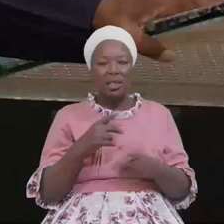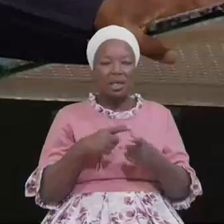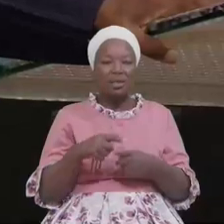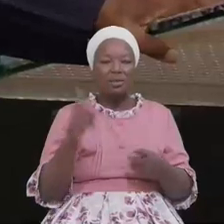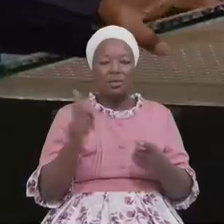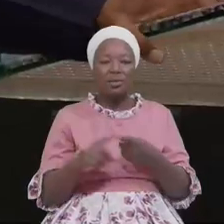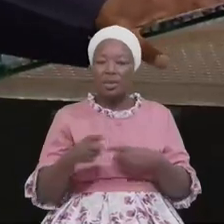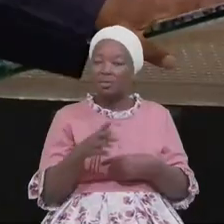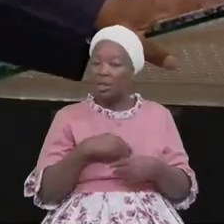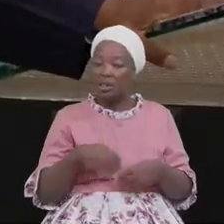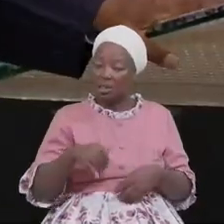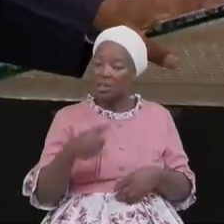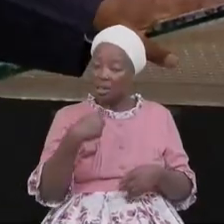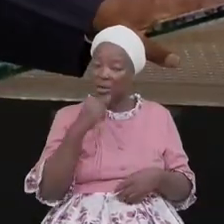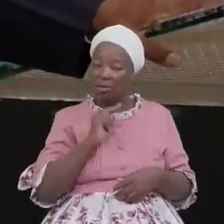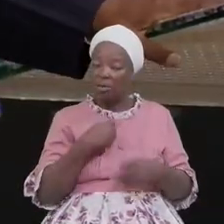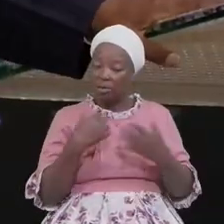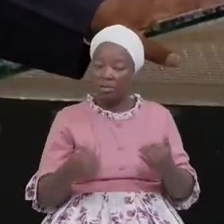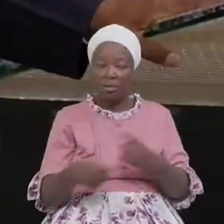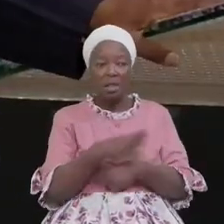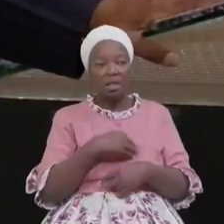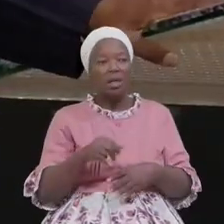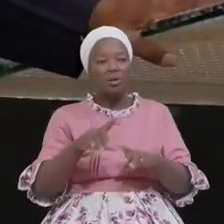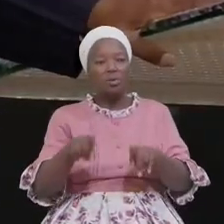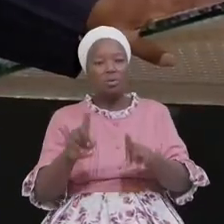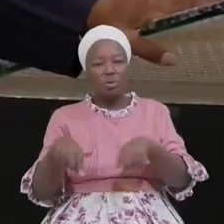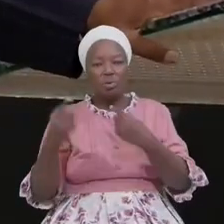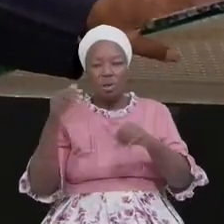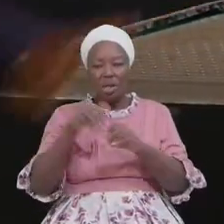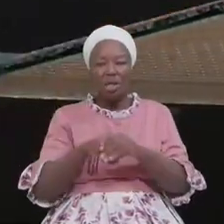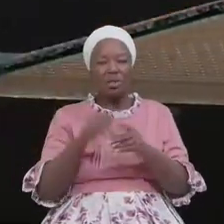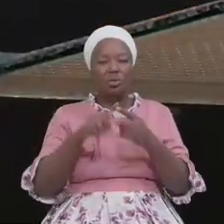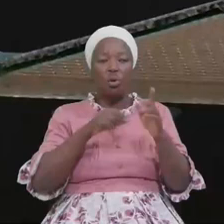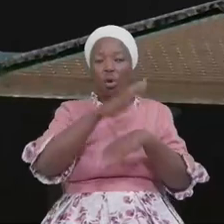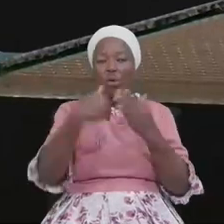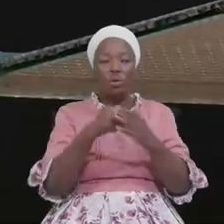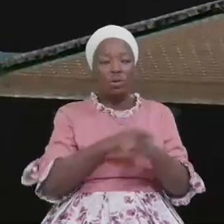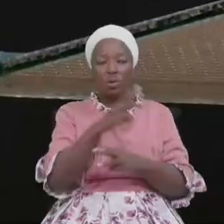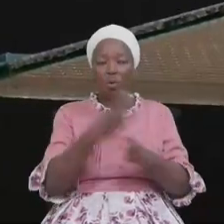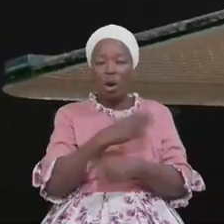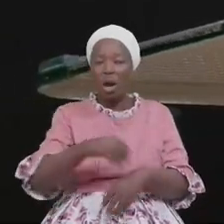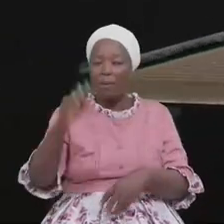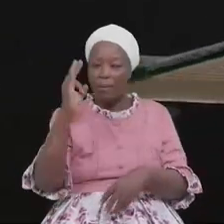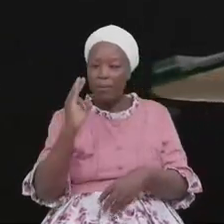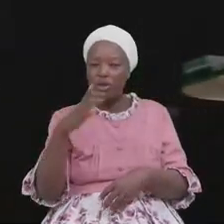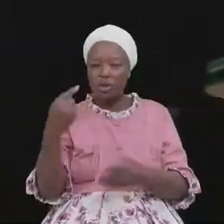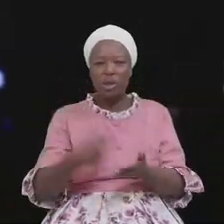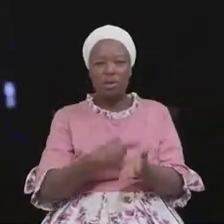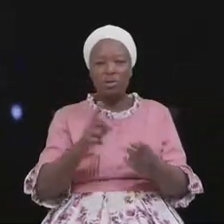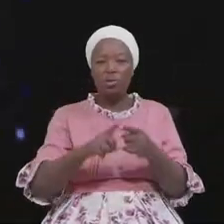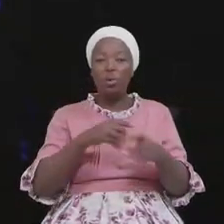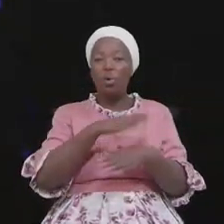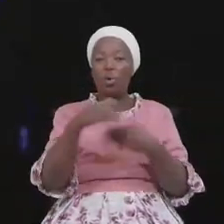dit également, il dit, allez partout dans le monde, Marc 16, 15, et prêchez la bonne nouvelle à toute